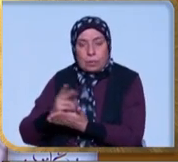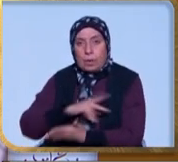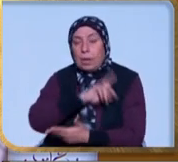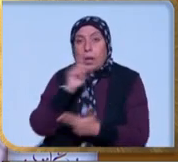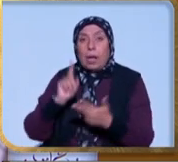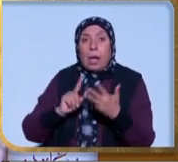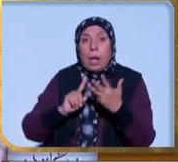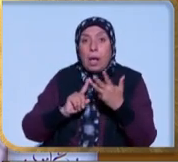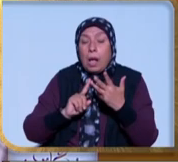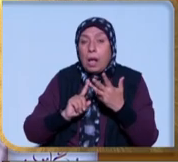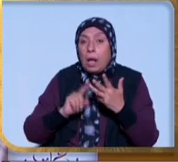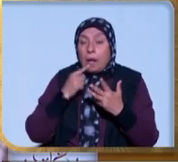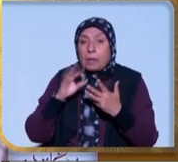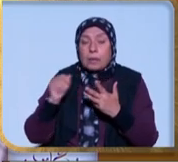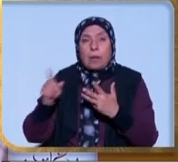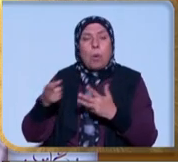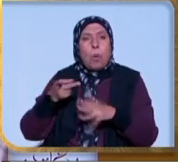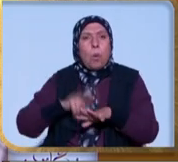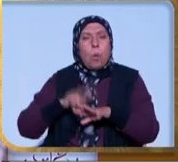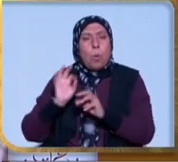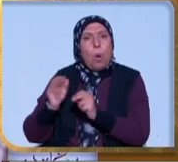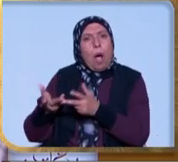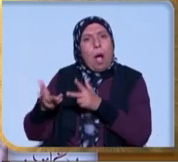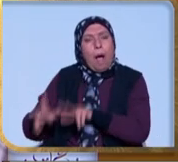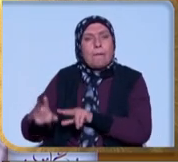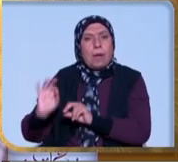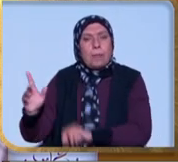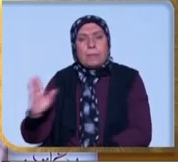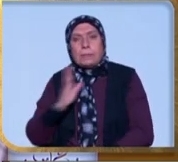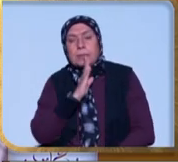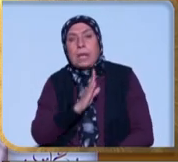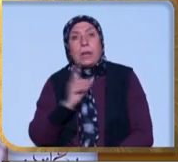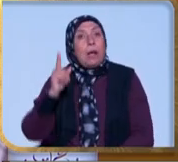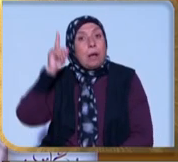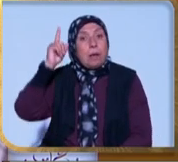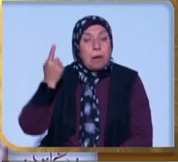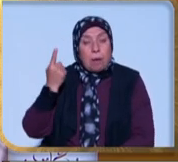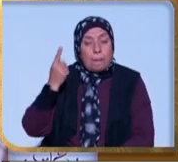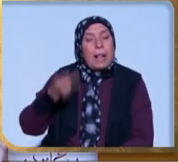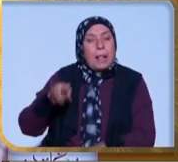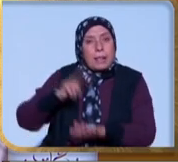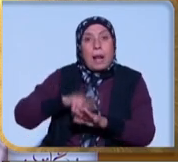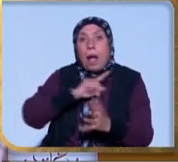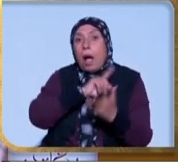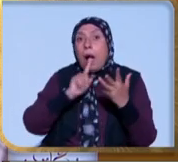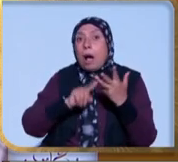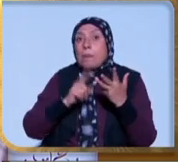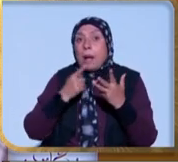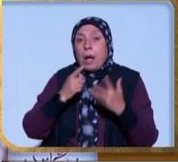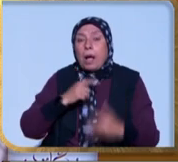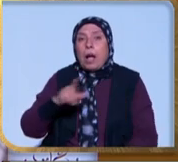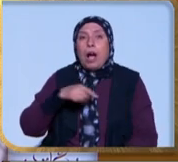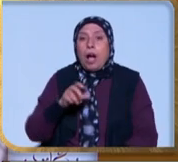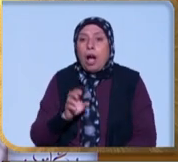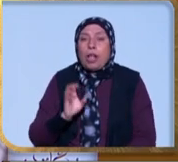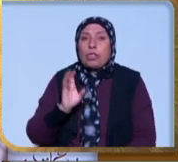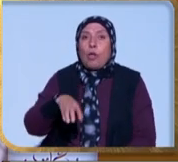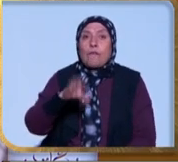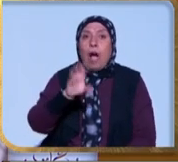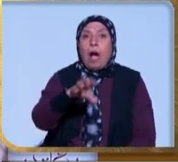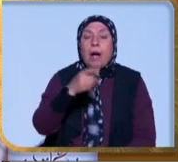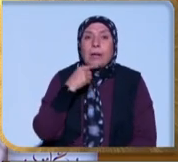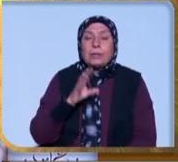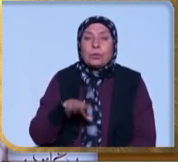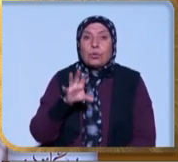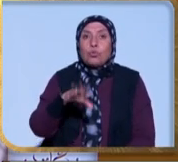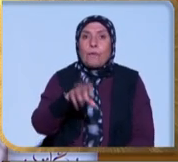الأسر اللي هم كانوا فيه عندنا هنا في مصر. فابتلاهم الله تعالى بالضفادع، سلط